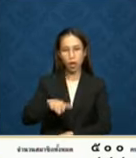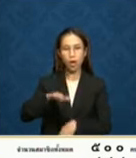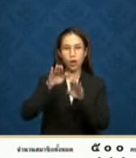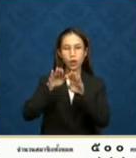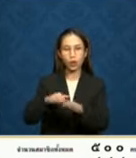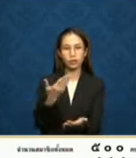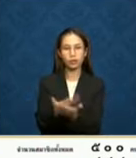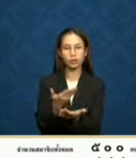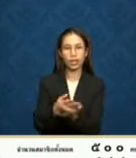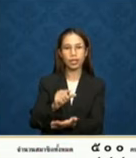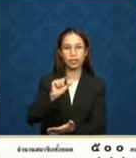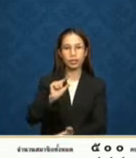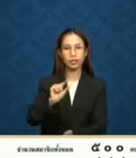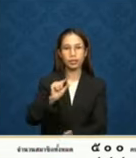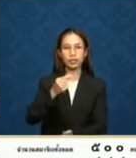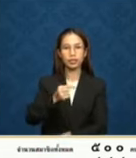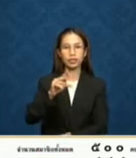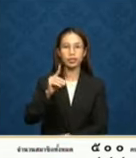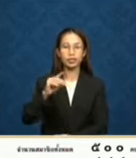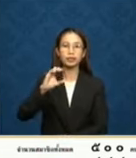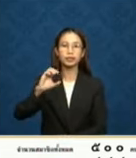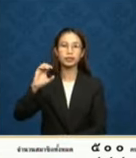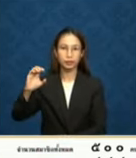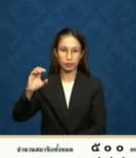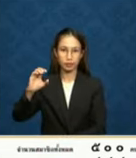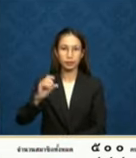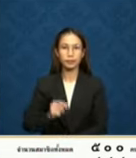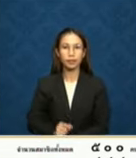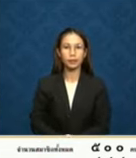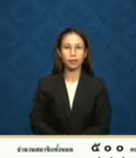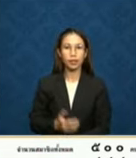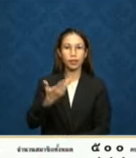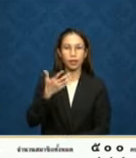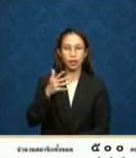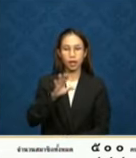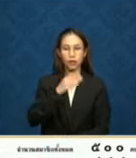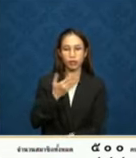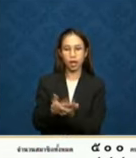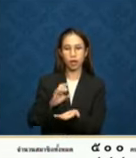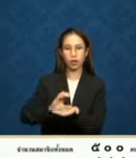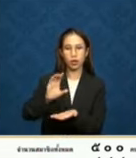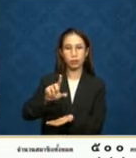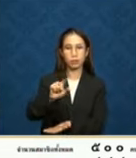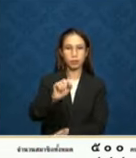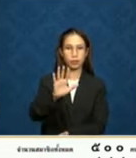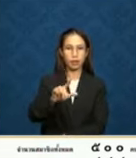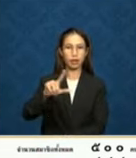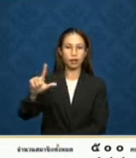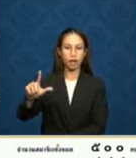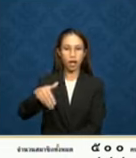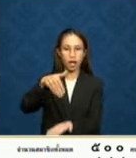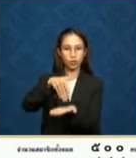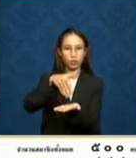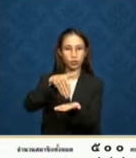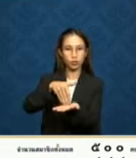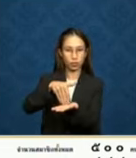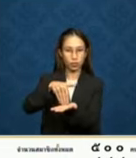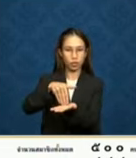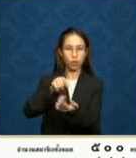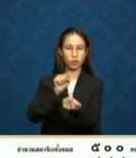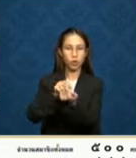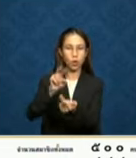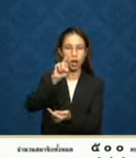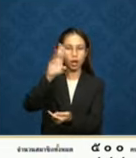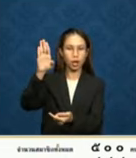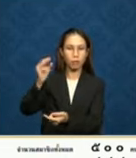C ในระยะยาวครับแล้ผมเสนอครับตั้งงบมา 25 ลานบาทพอครัตั้งสูญความเป็เลิดด้ระบบคาวหรอ